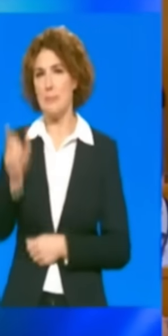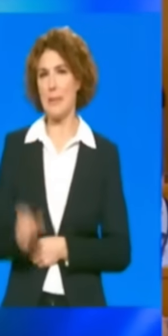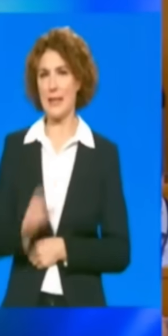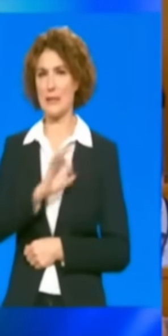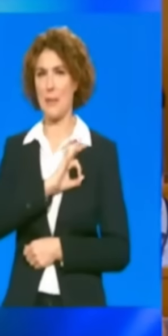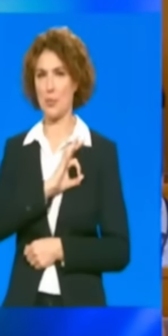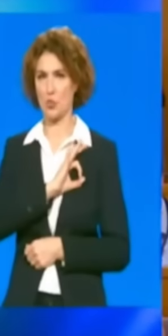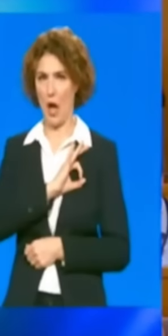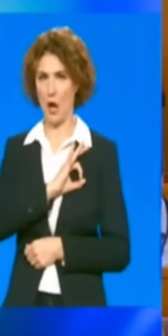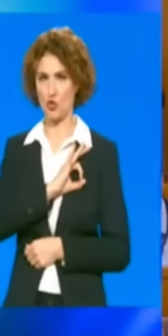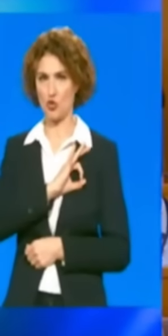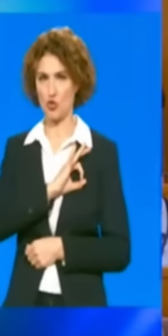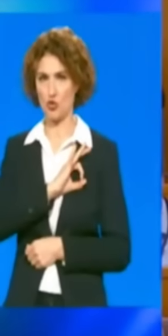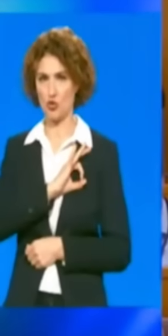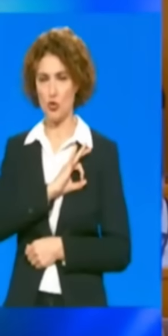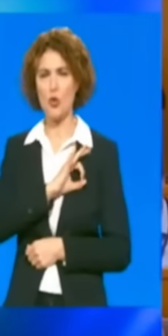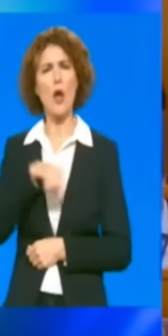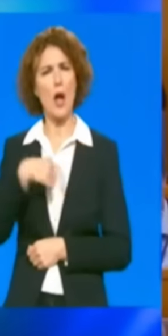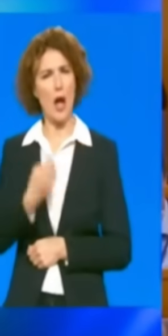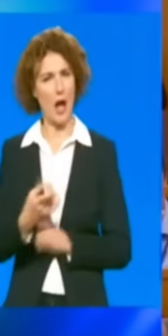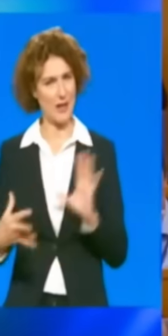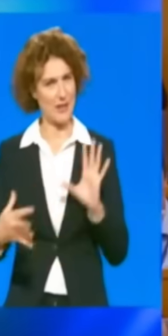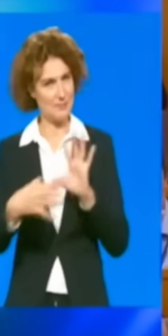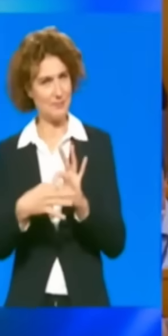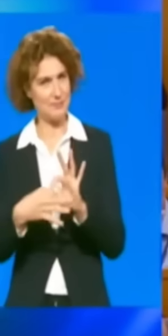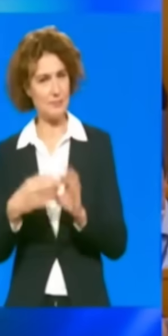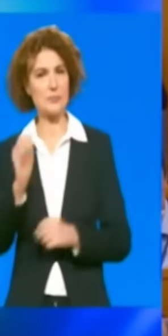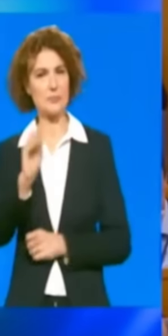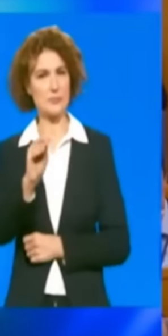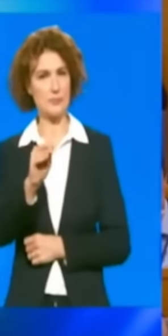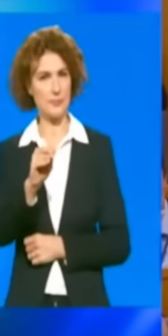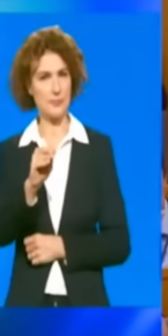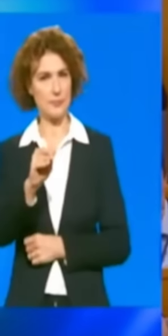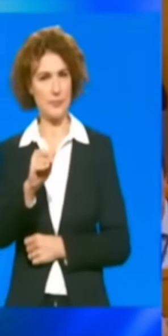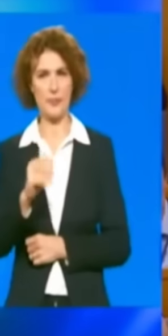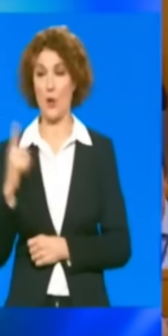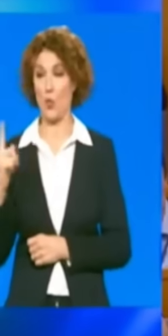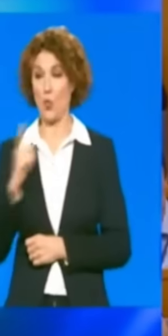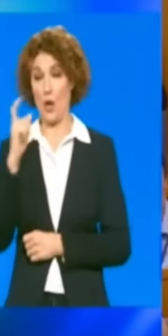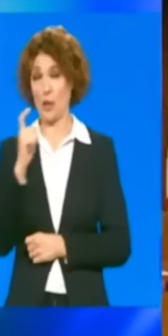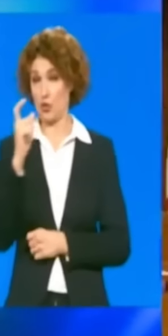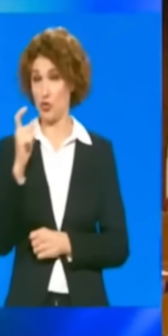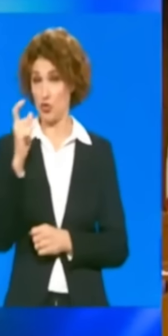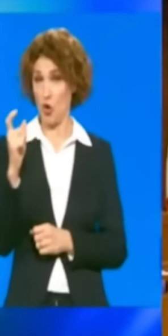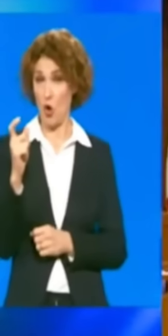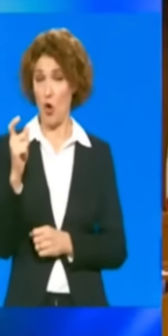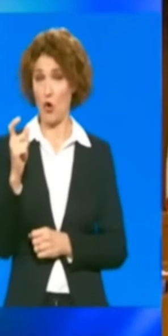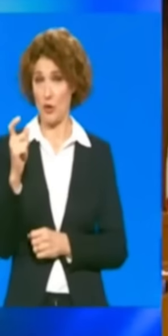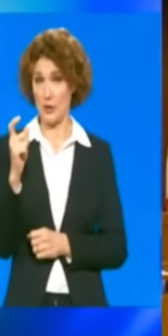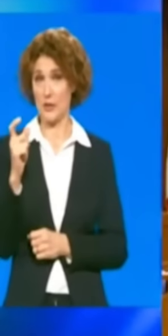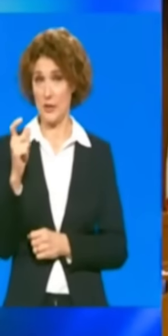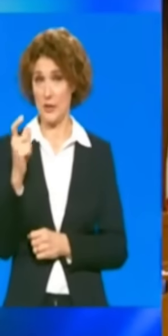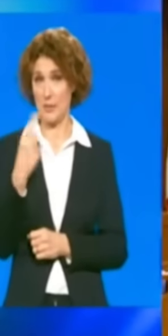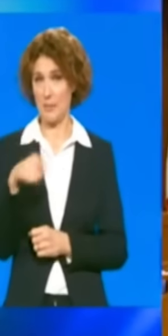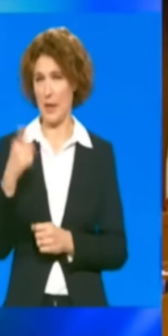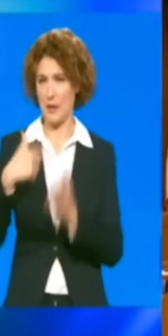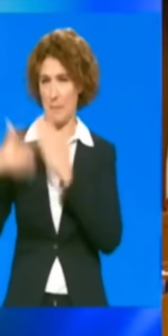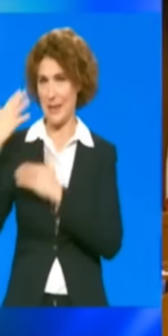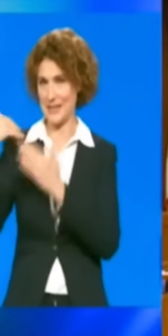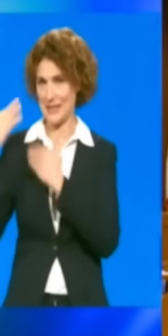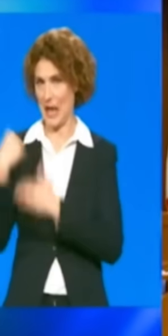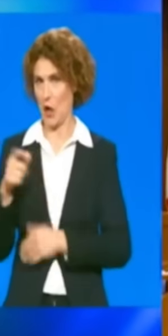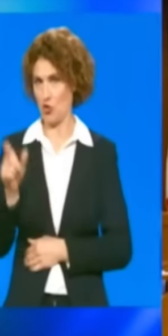deputato e legato a questo le chiedo se anche quello che è emerso in questi giorni sul background sul passato di